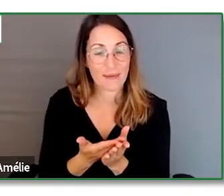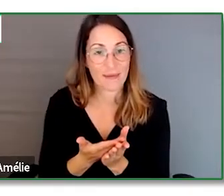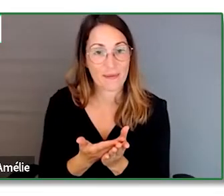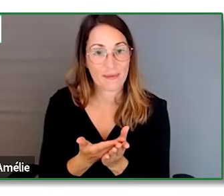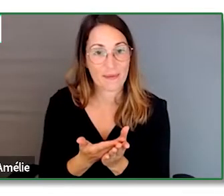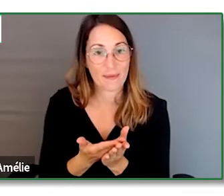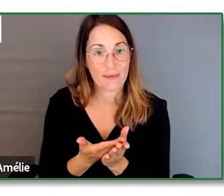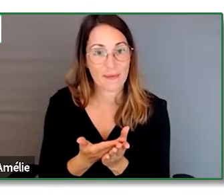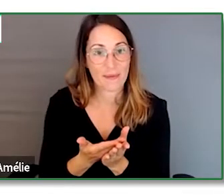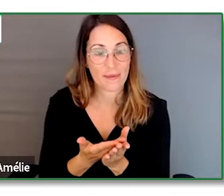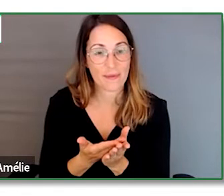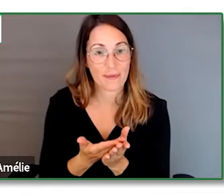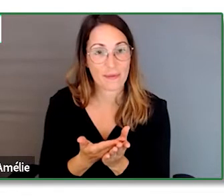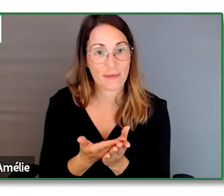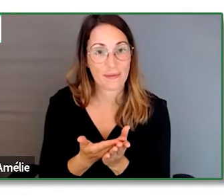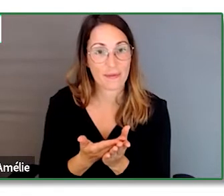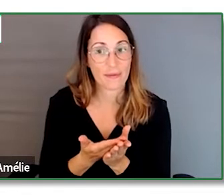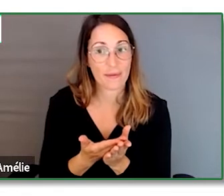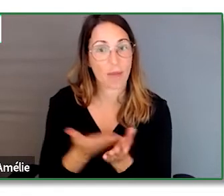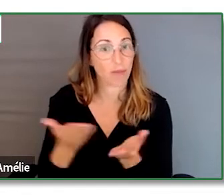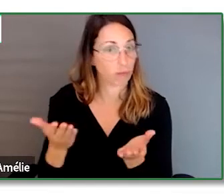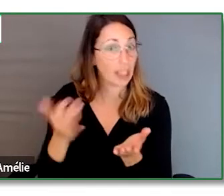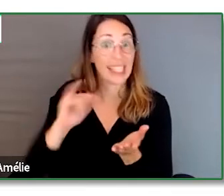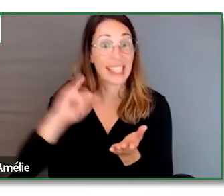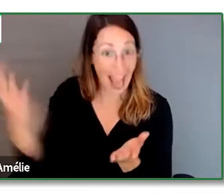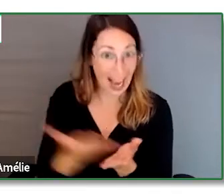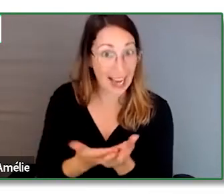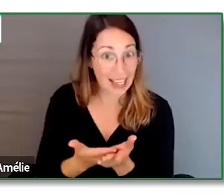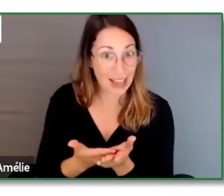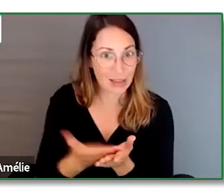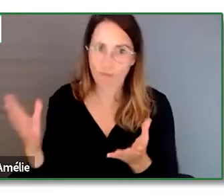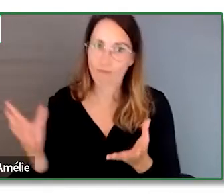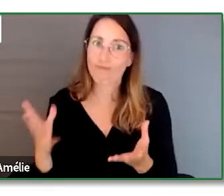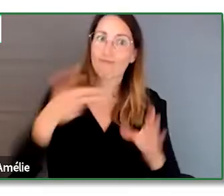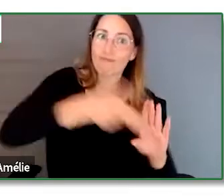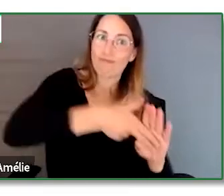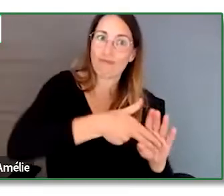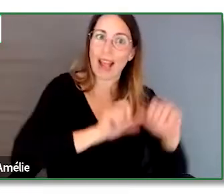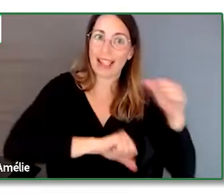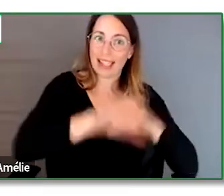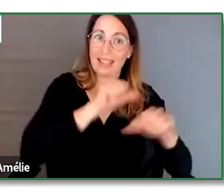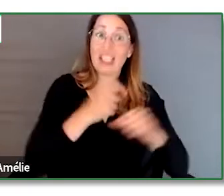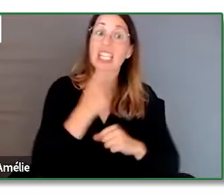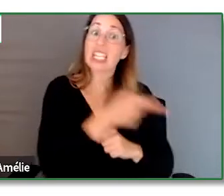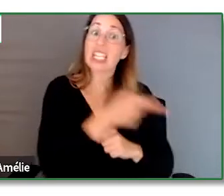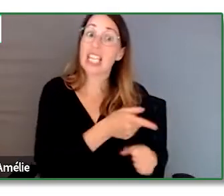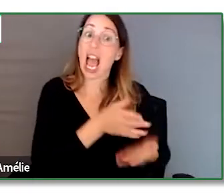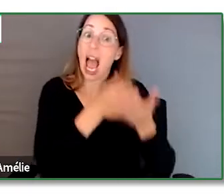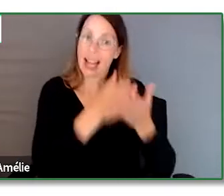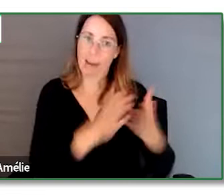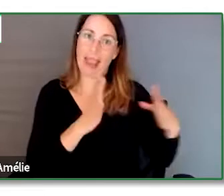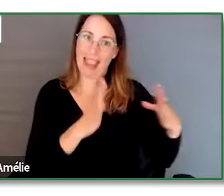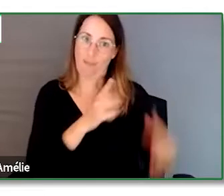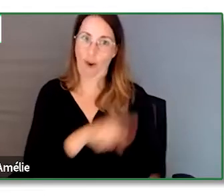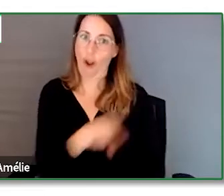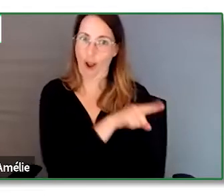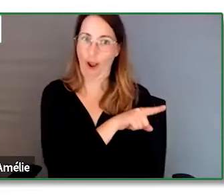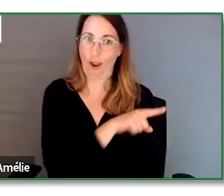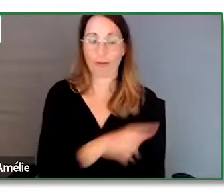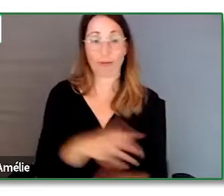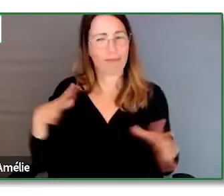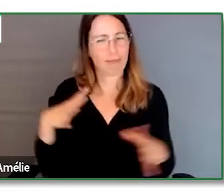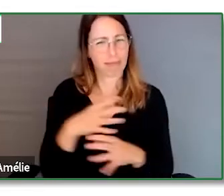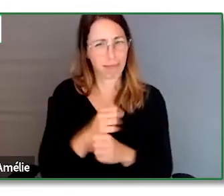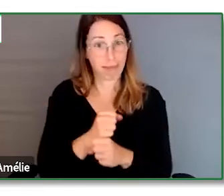vous allez vous joindre à une activité qui est menée par nos bénévoles. Donc, en bref, ce que nous faisons tout simplement, et là je suis déjà